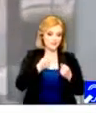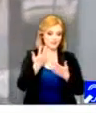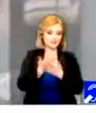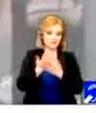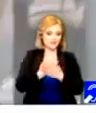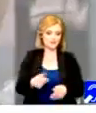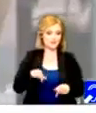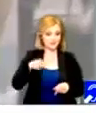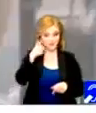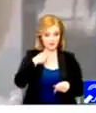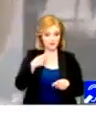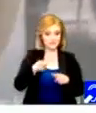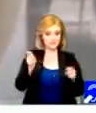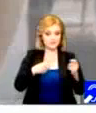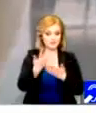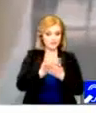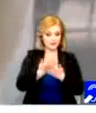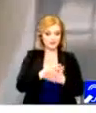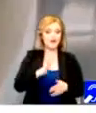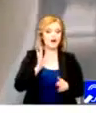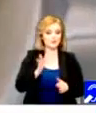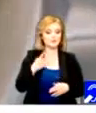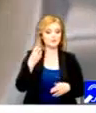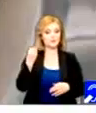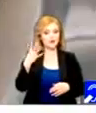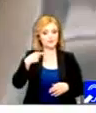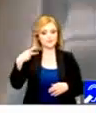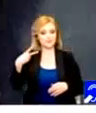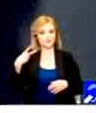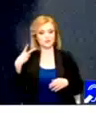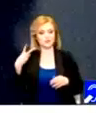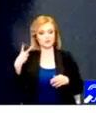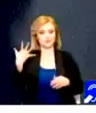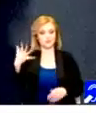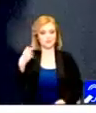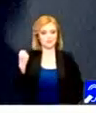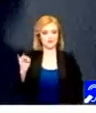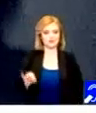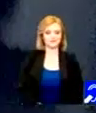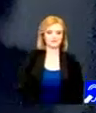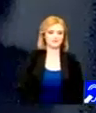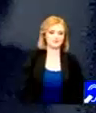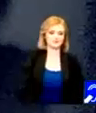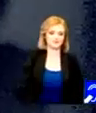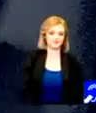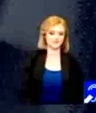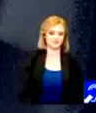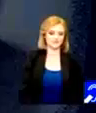Franța. Anul acesta, Festivalul de film de la Cannes va avea loc între 14 și 25 mai.